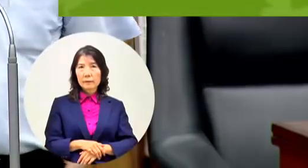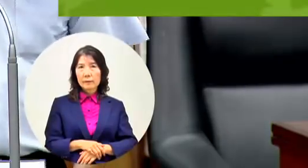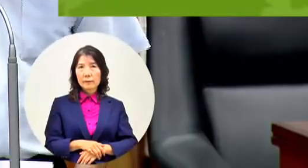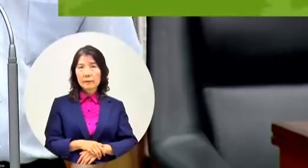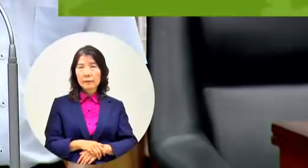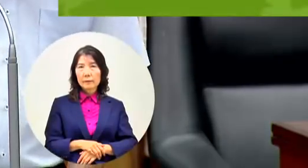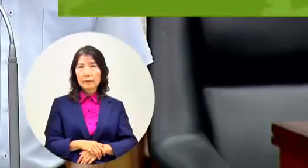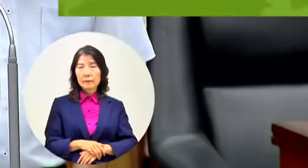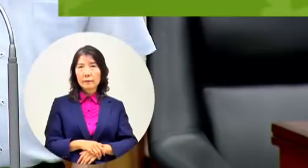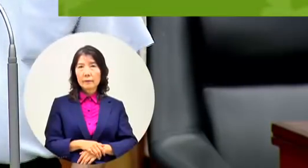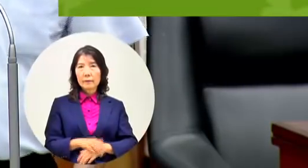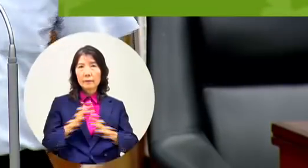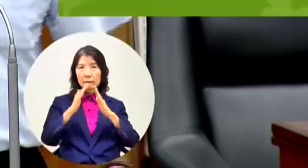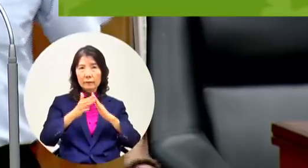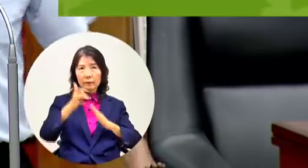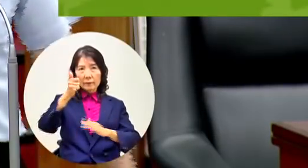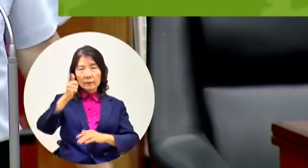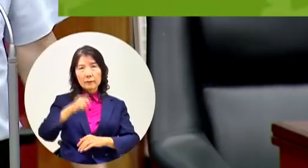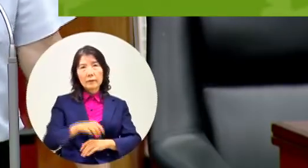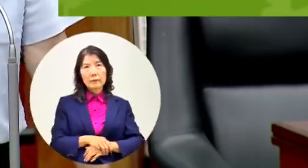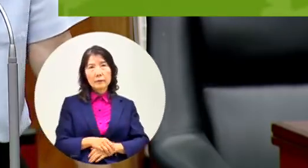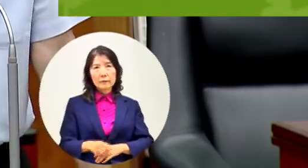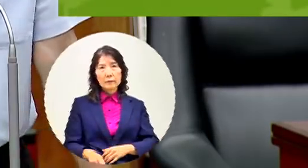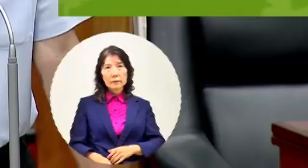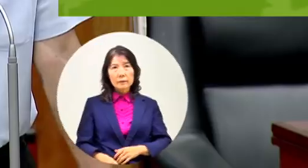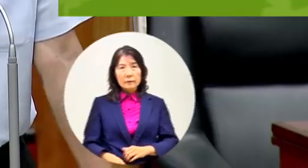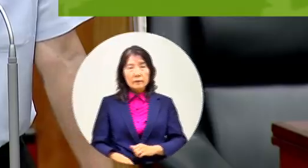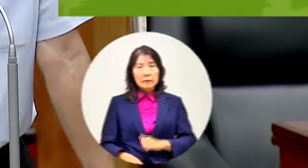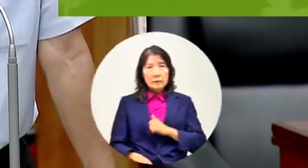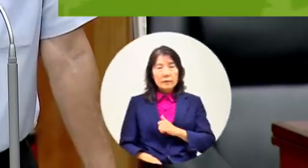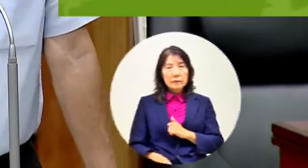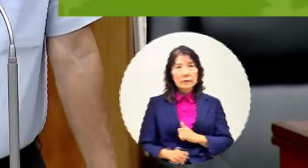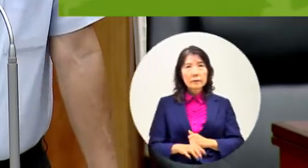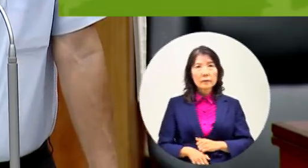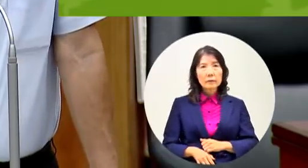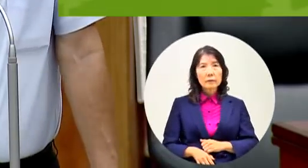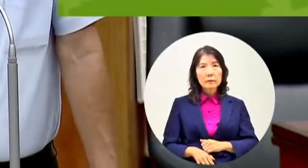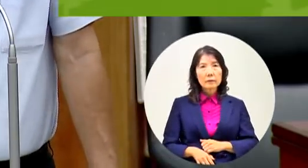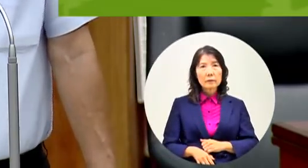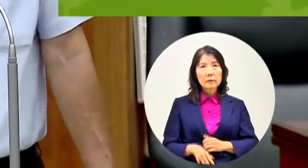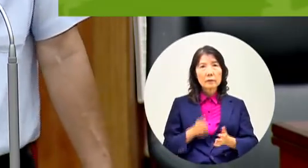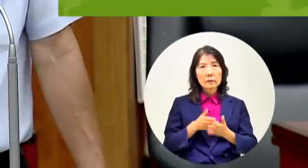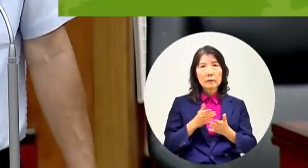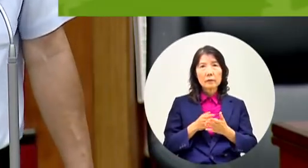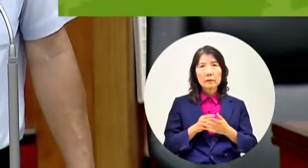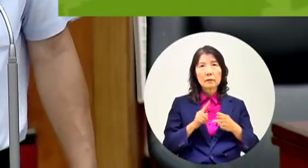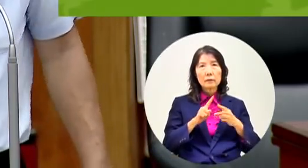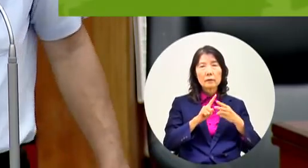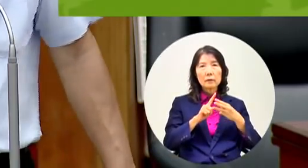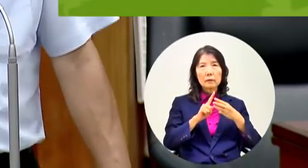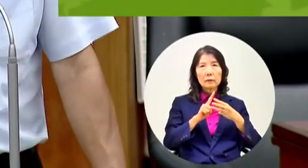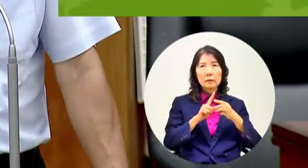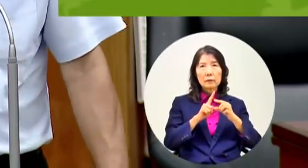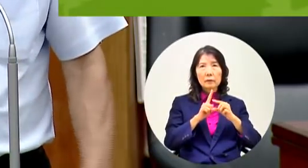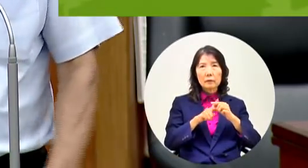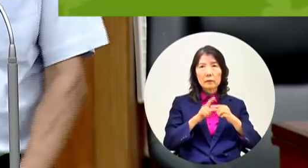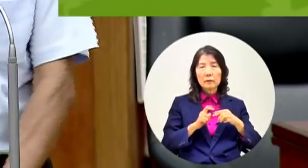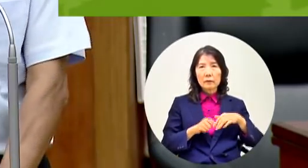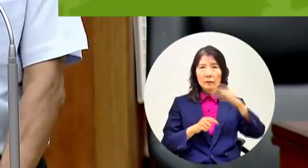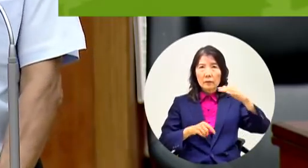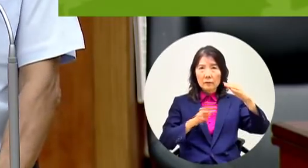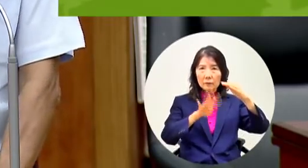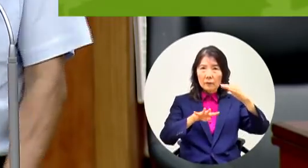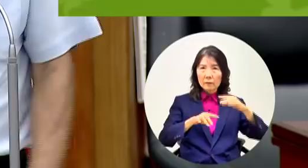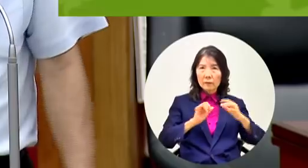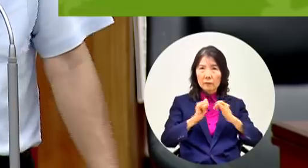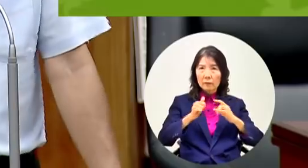啊，市长，其实哈，我要讲中仑社区哈。其实